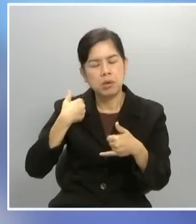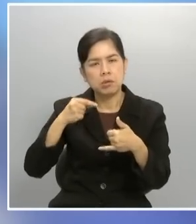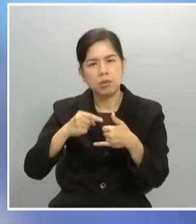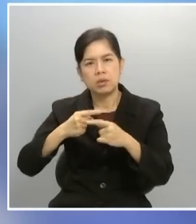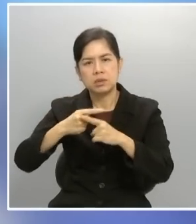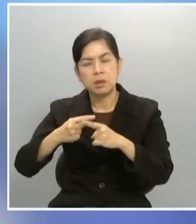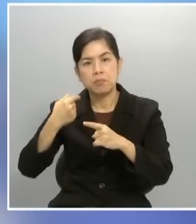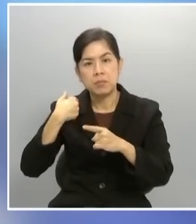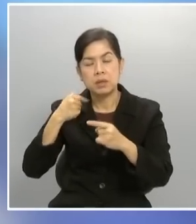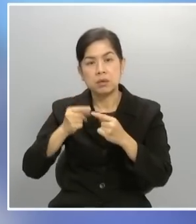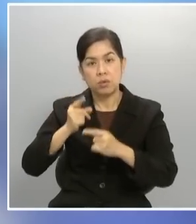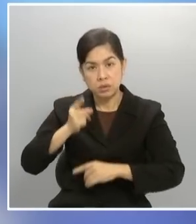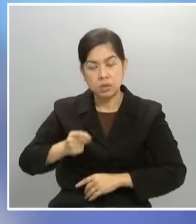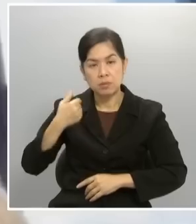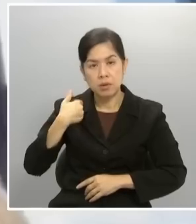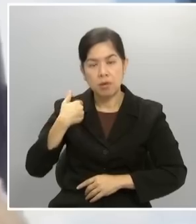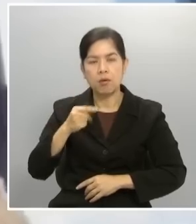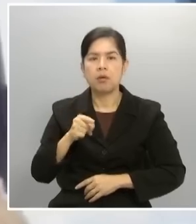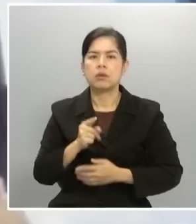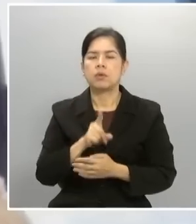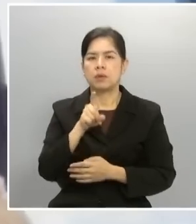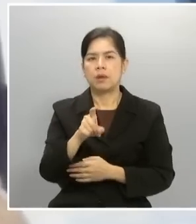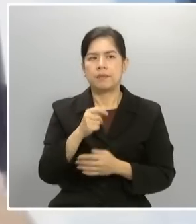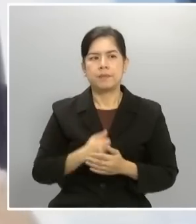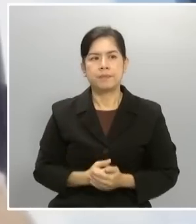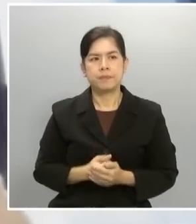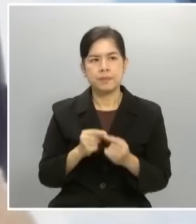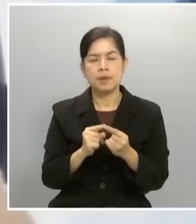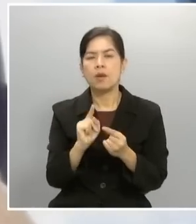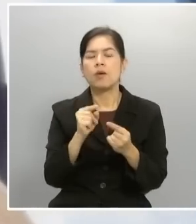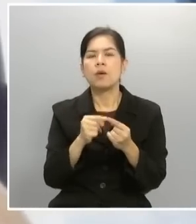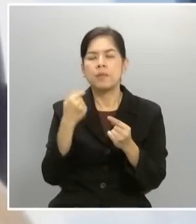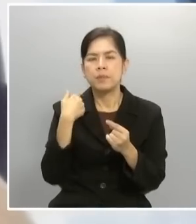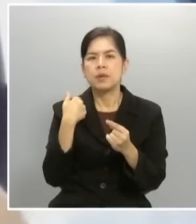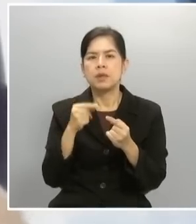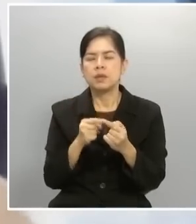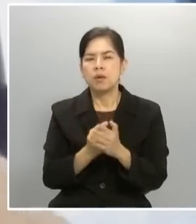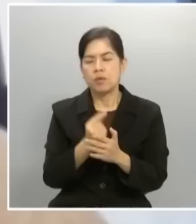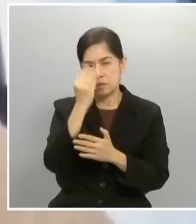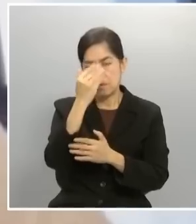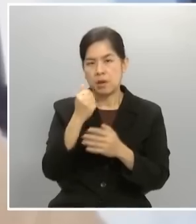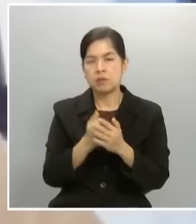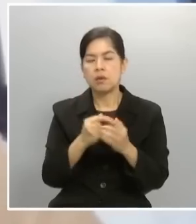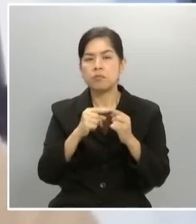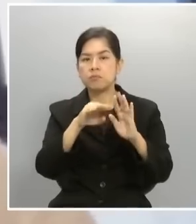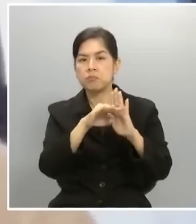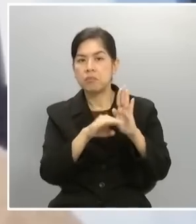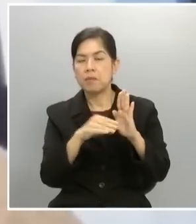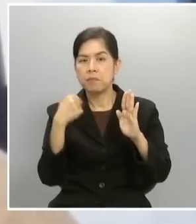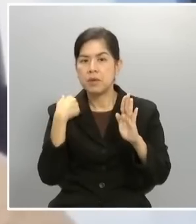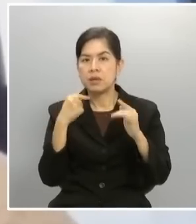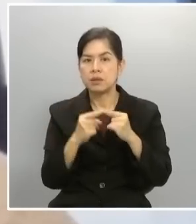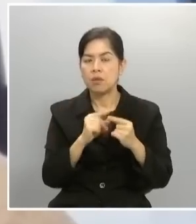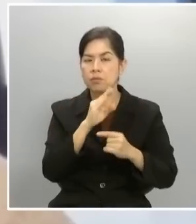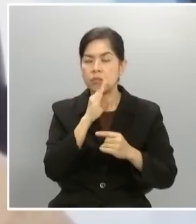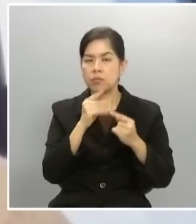มันจริงเหรออย่างที่คุณดิวก็พูดกันเนี่ยนะฮะว่าไอ้ 1 2 3 4เนี่ยนะอาจจะไปถูกคนอื่นทำร้ายร่างกาย